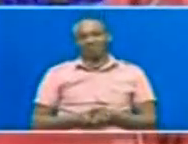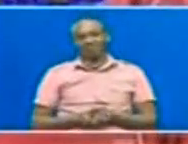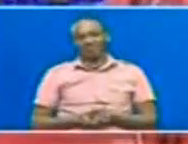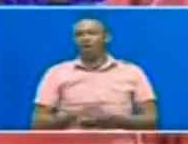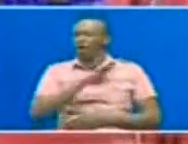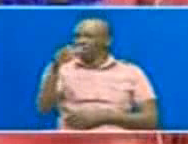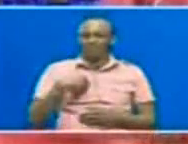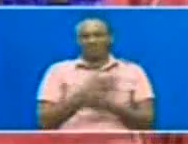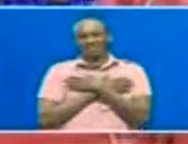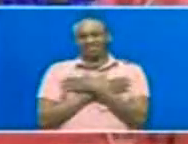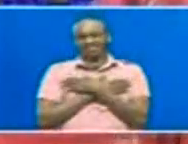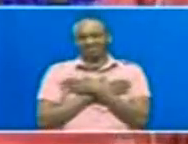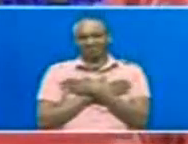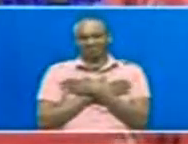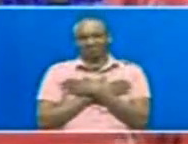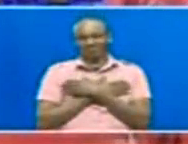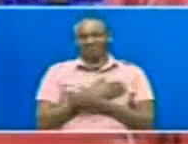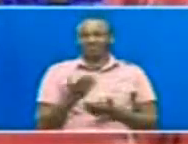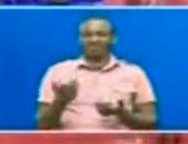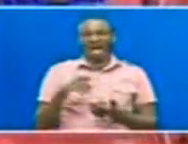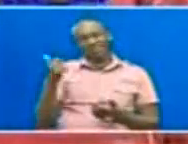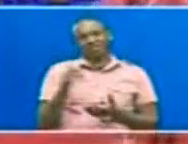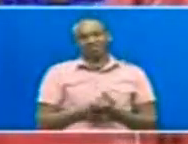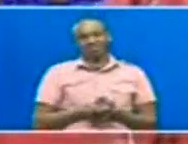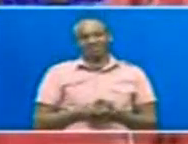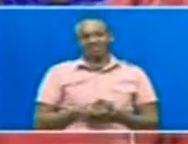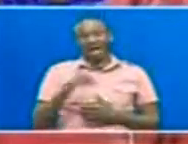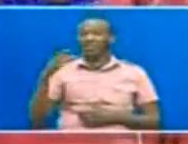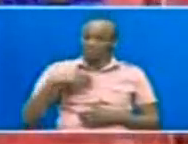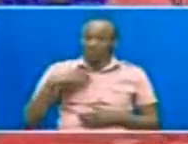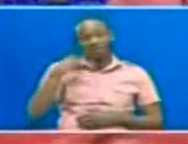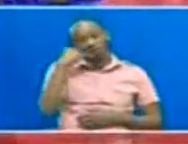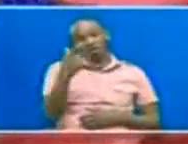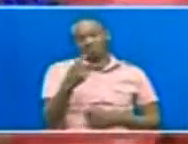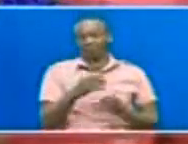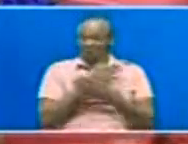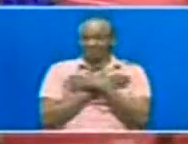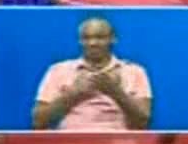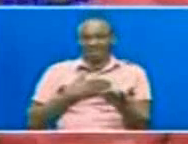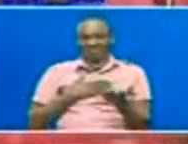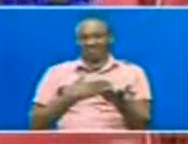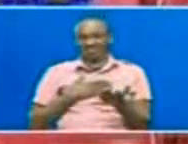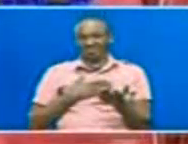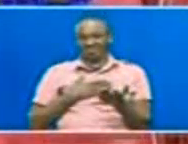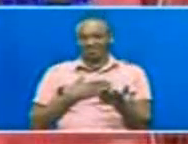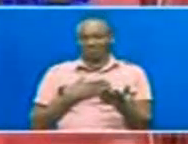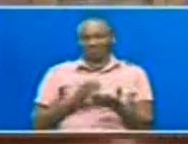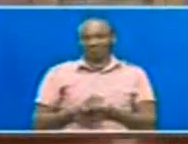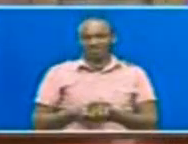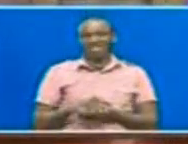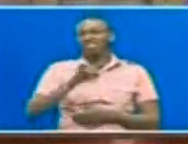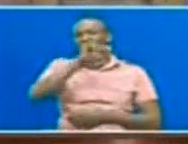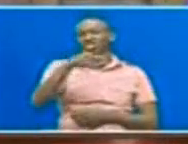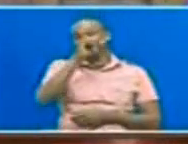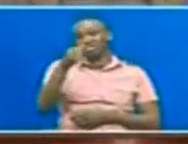They're all my friends. JJ Masiga. Watu ambaye nilikuwa nao, of course mpaka wawe friends. I don't get, siwezi kukataa si marafiki. Watu kaa